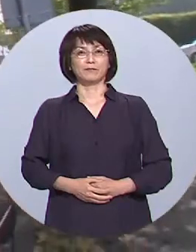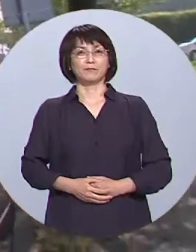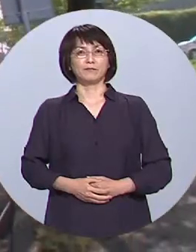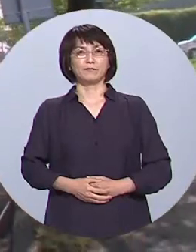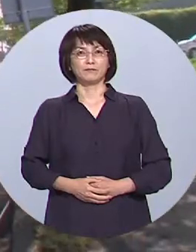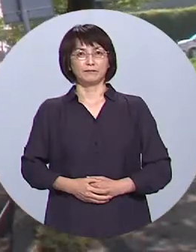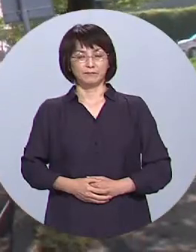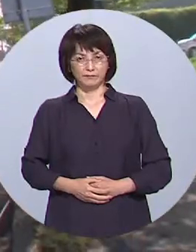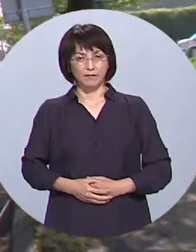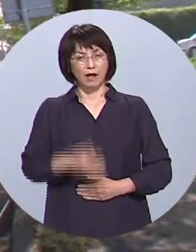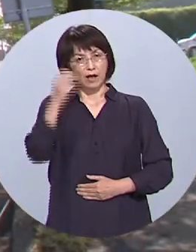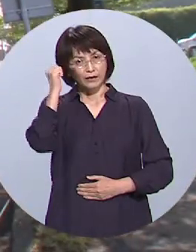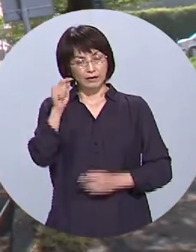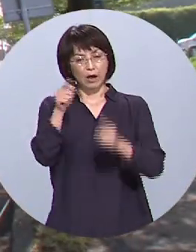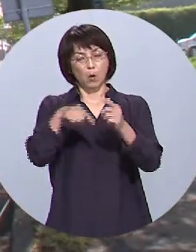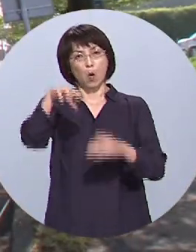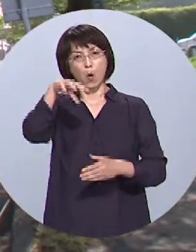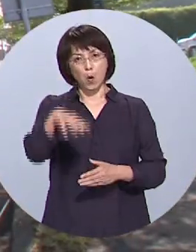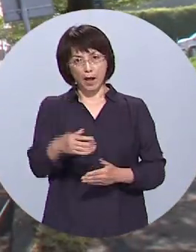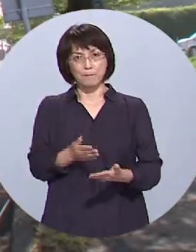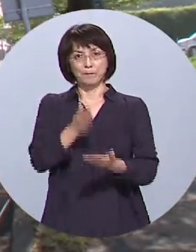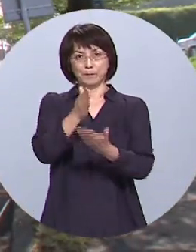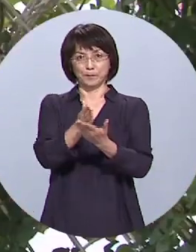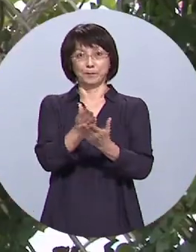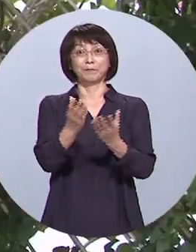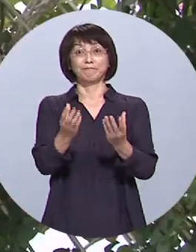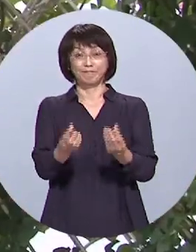さあ記念公園に到着です。